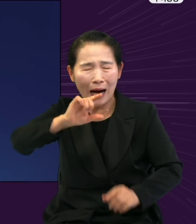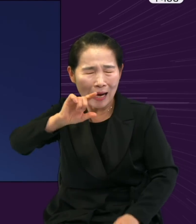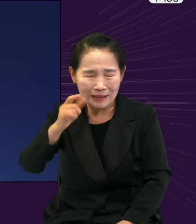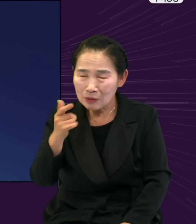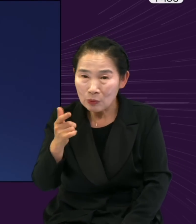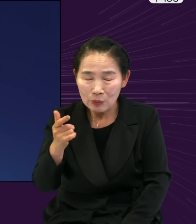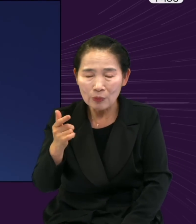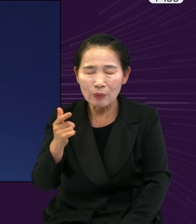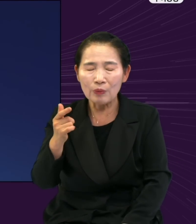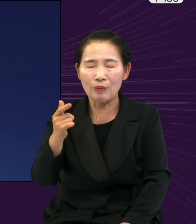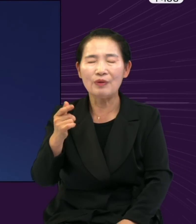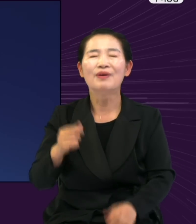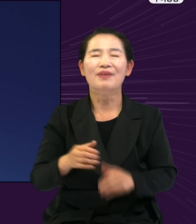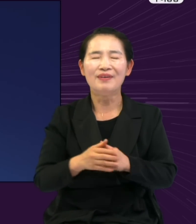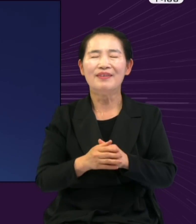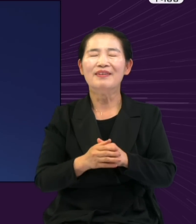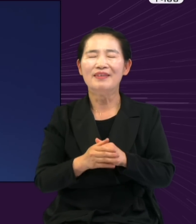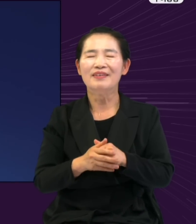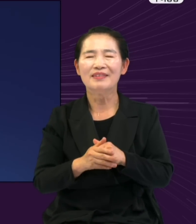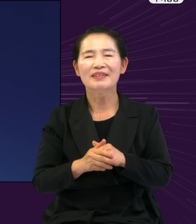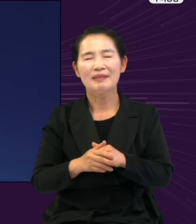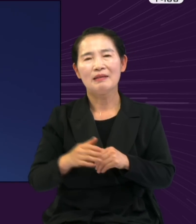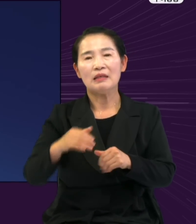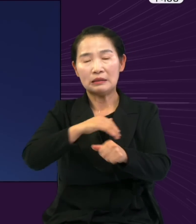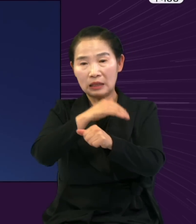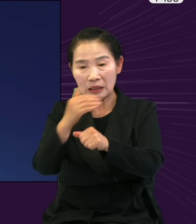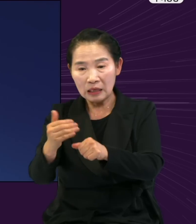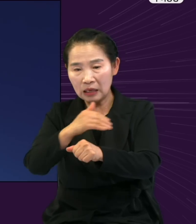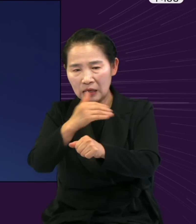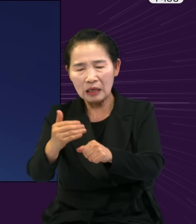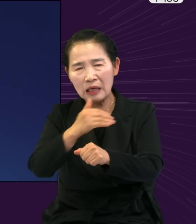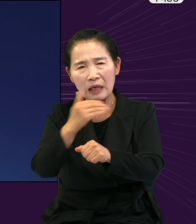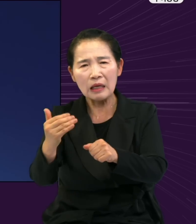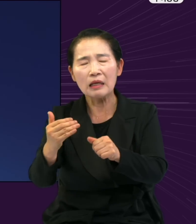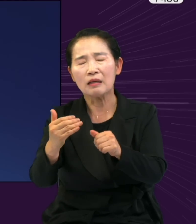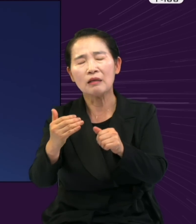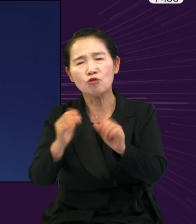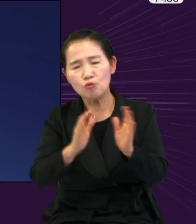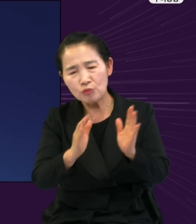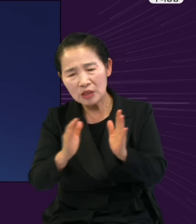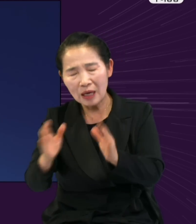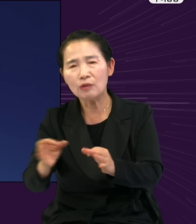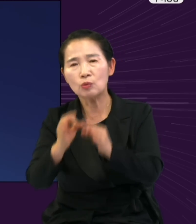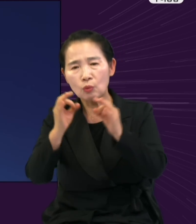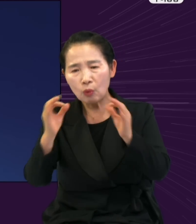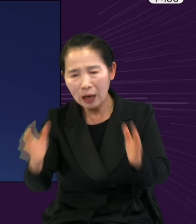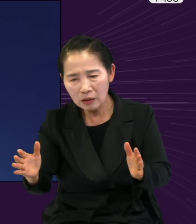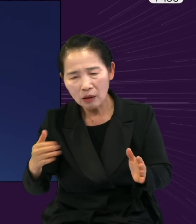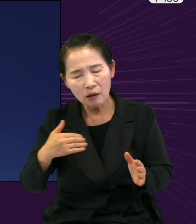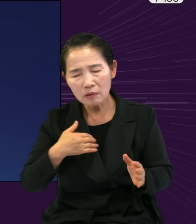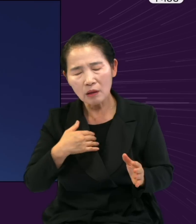않으셨다면 저는 장례가 진행되는 모든 과정 중에 살아남지 못했을 것입니다.